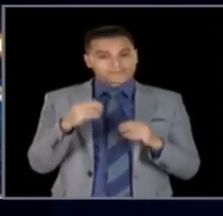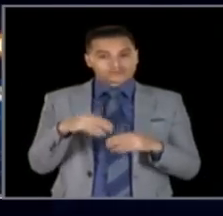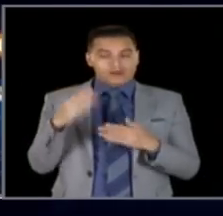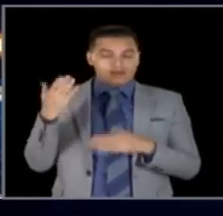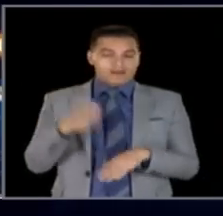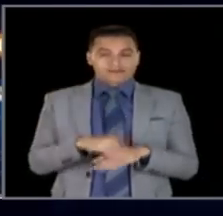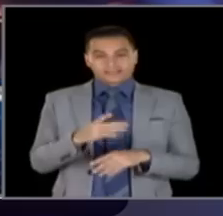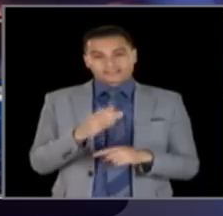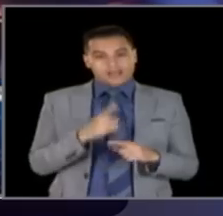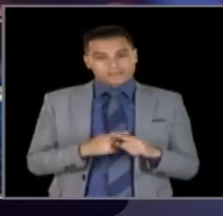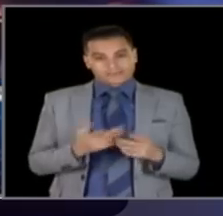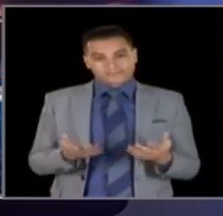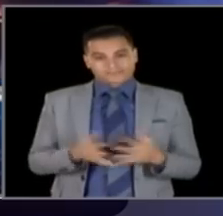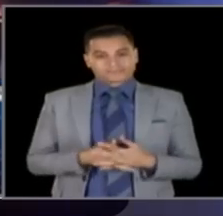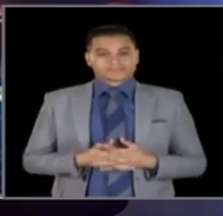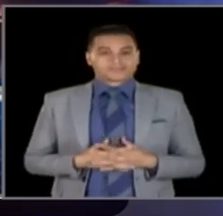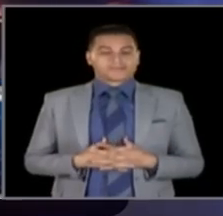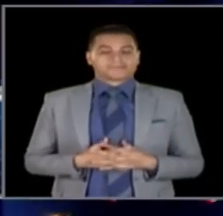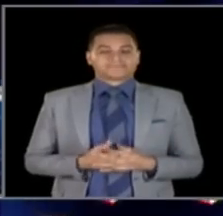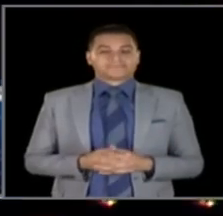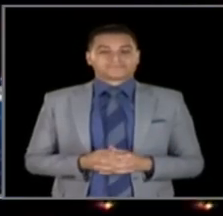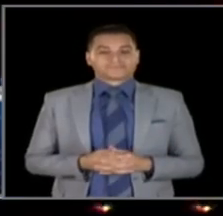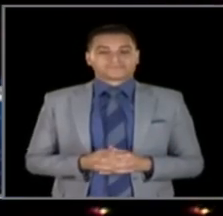طبعا اجابه خاطئه. اجابه خاطئه.